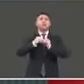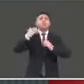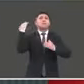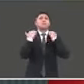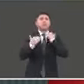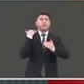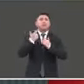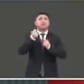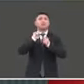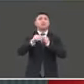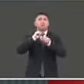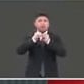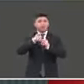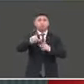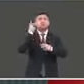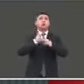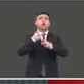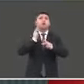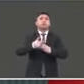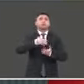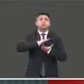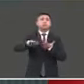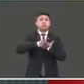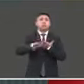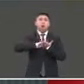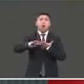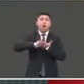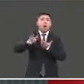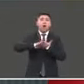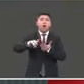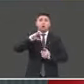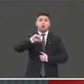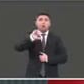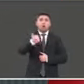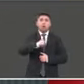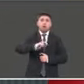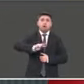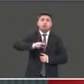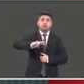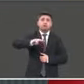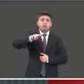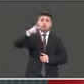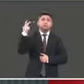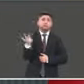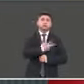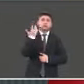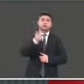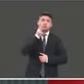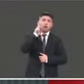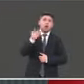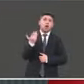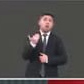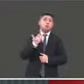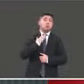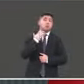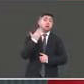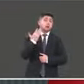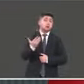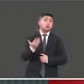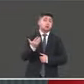sıkıntıları hızla geride bırakarak hak ettiği yere doğru hızla yol alıyor